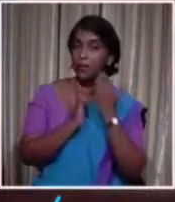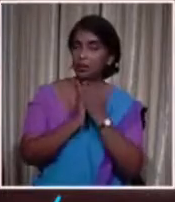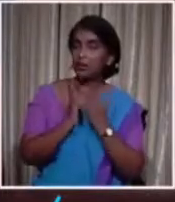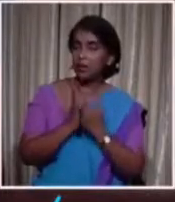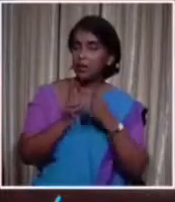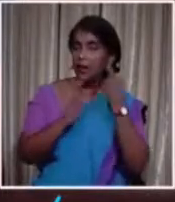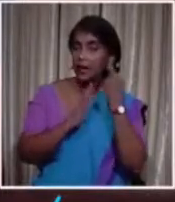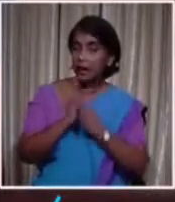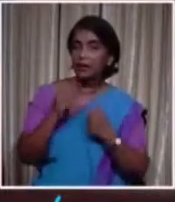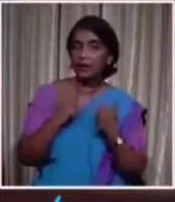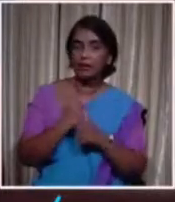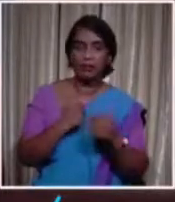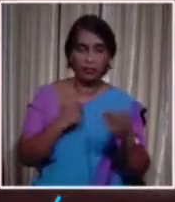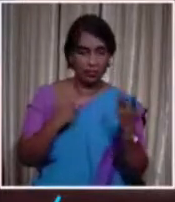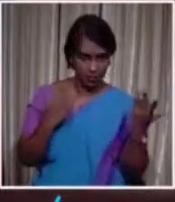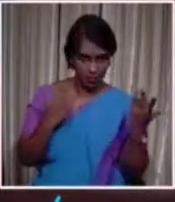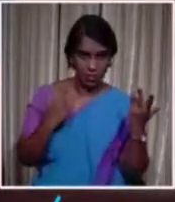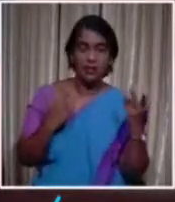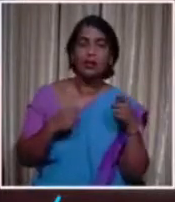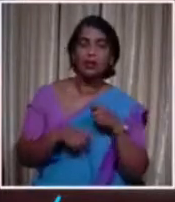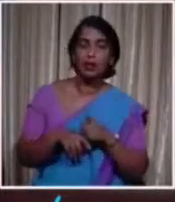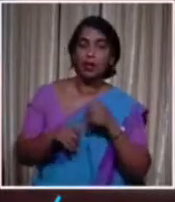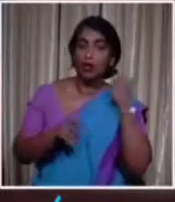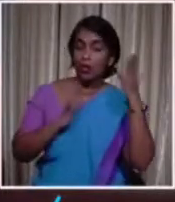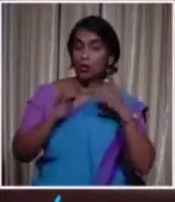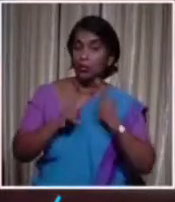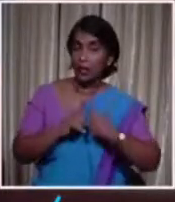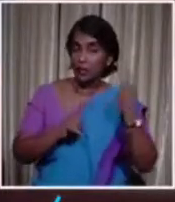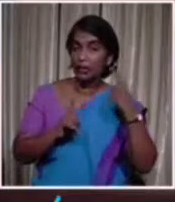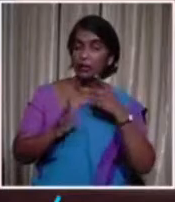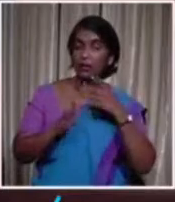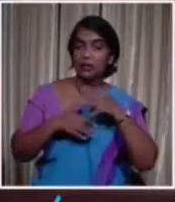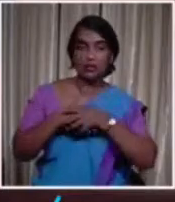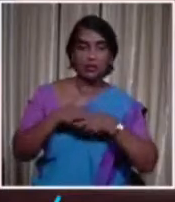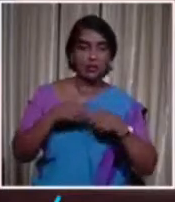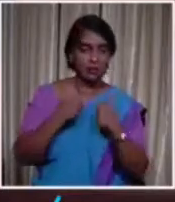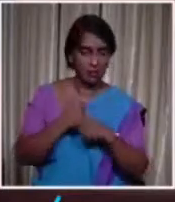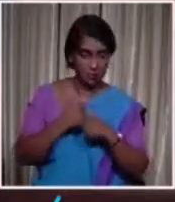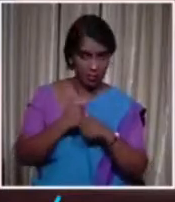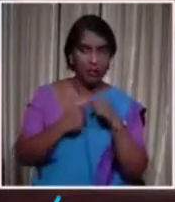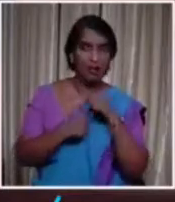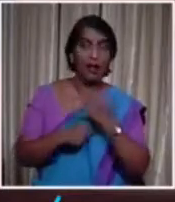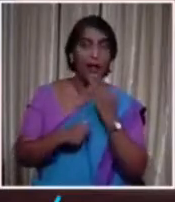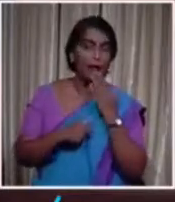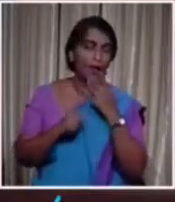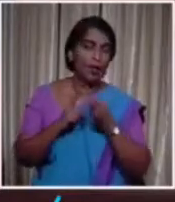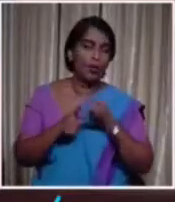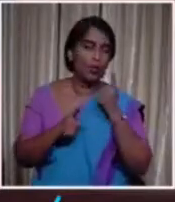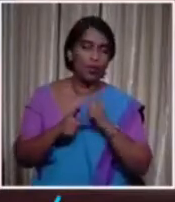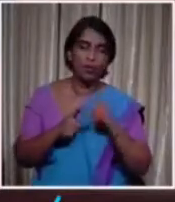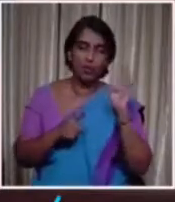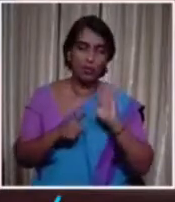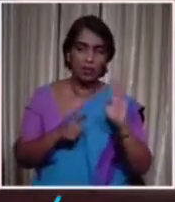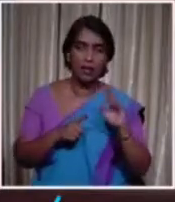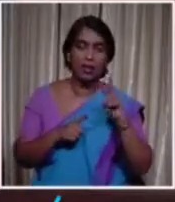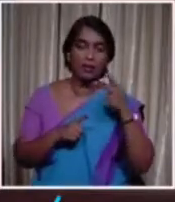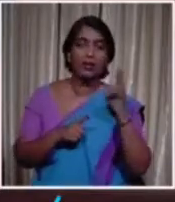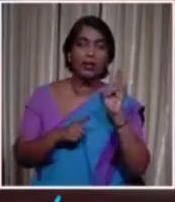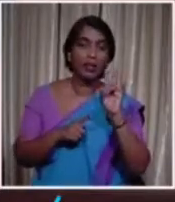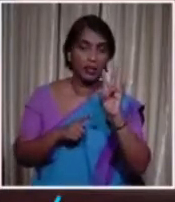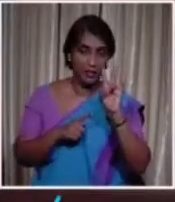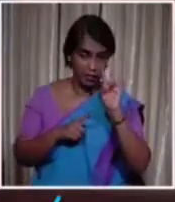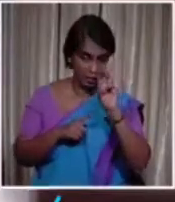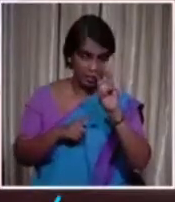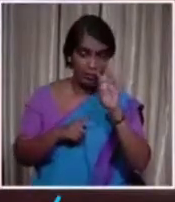नीति अखदन अभी असमर्थलातेन लोके दीवनु जाति नेक संसंदन केल बलन अमेरिका उदाहरण गन्नो नमे 235